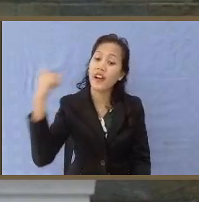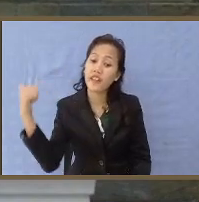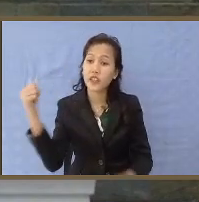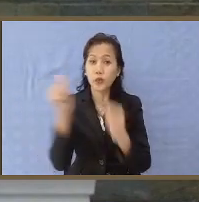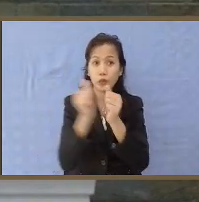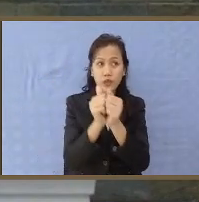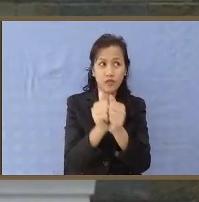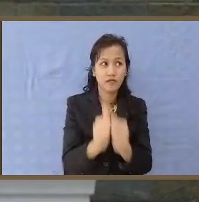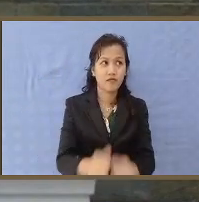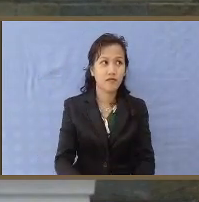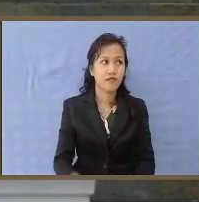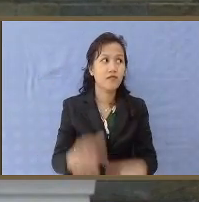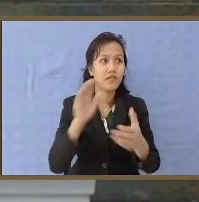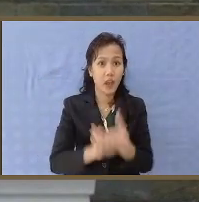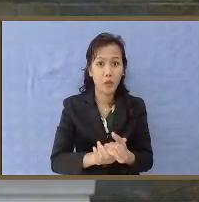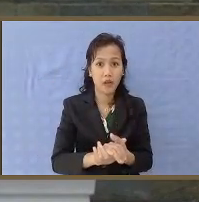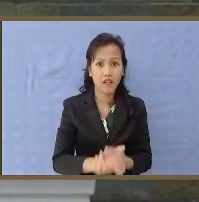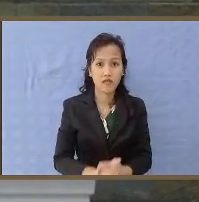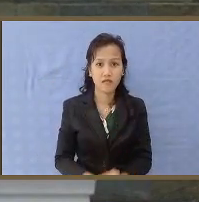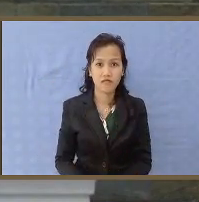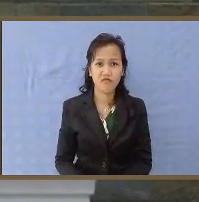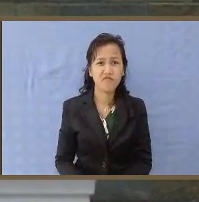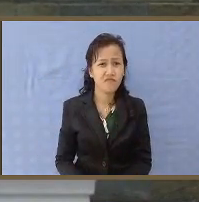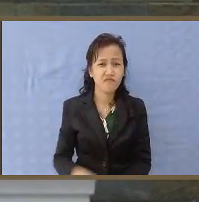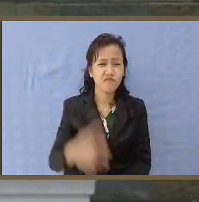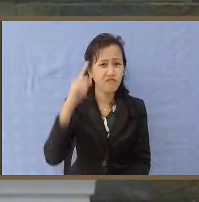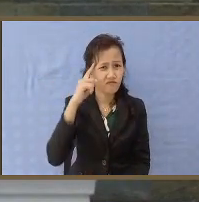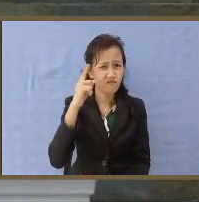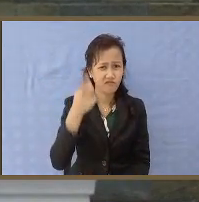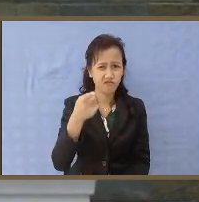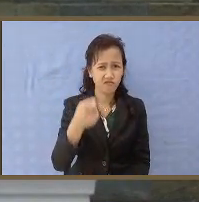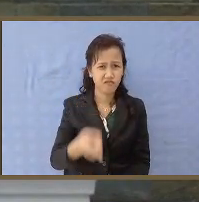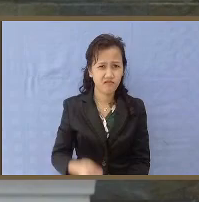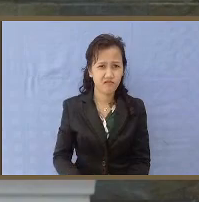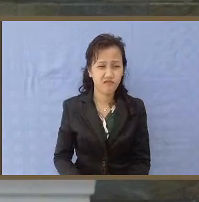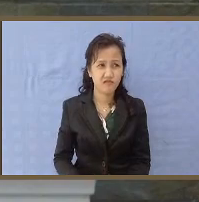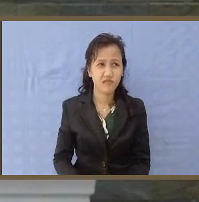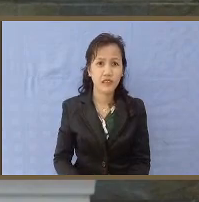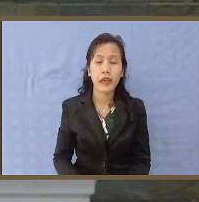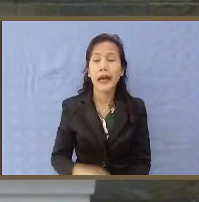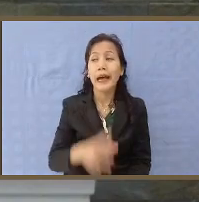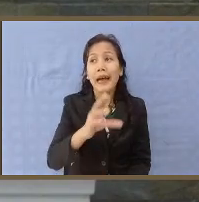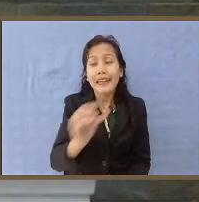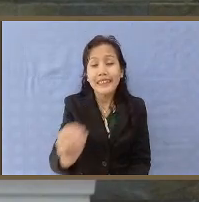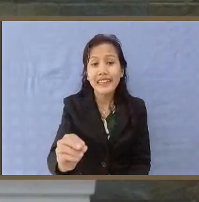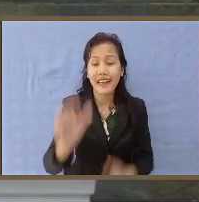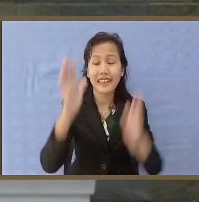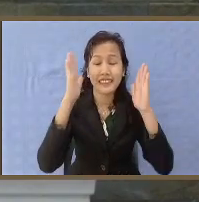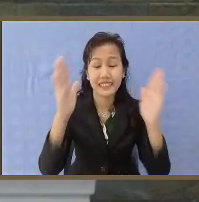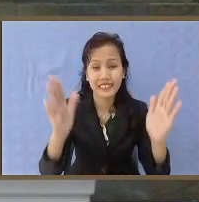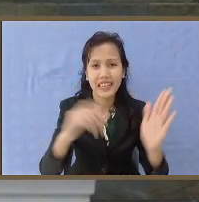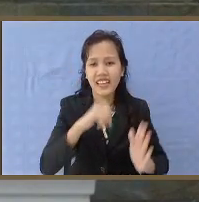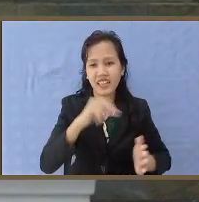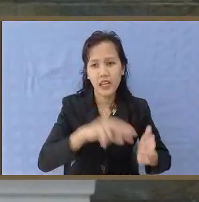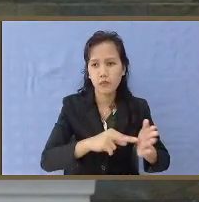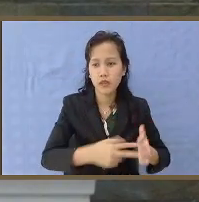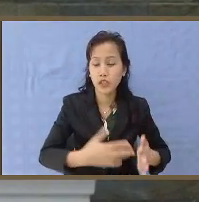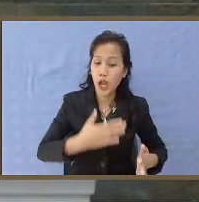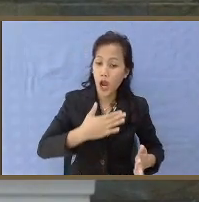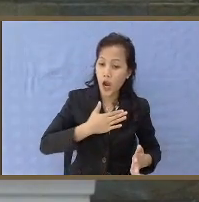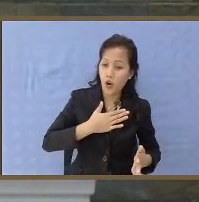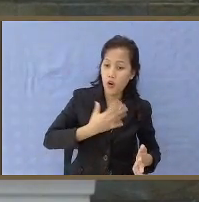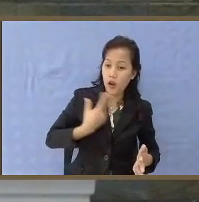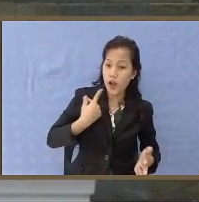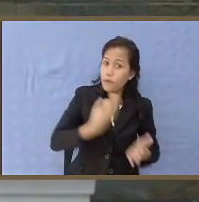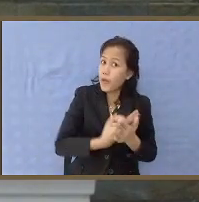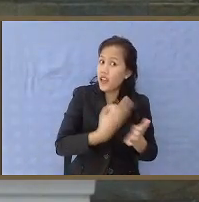kapatid. Saka makinig po kayo. Hindi sapagkat kaya nyo at sapagkat may pera kayo, pwede na kayo magkaroon ng limang